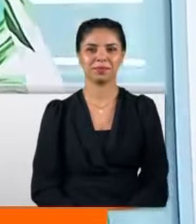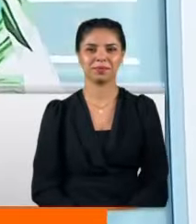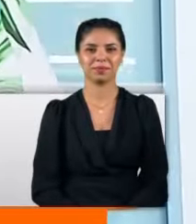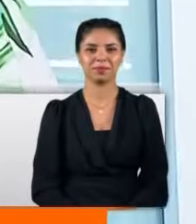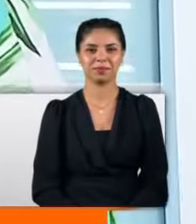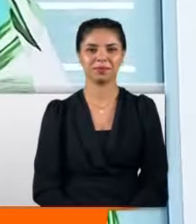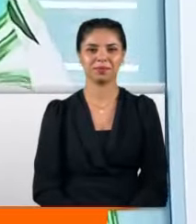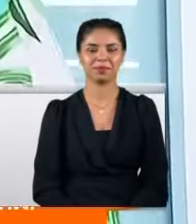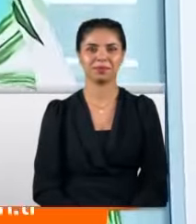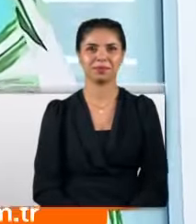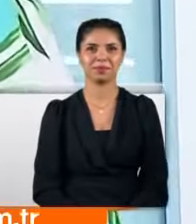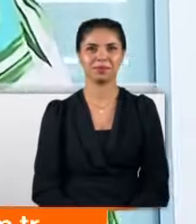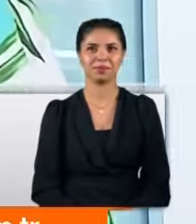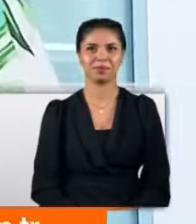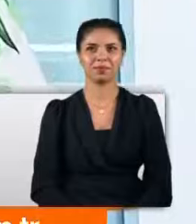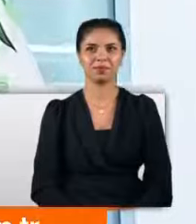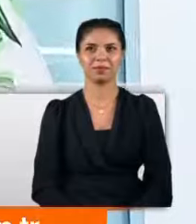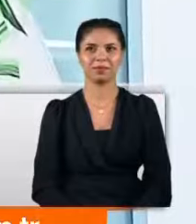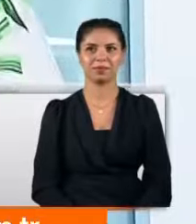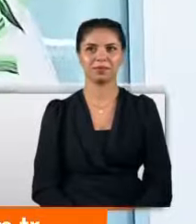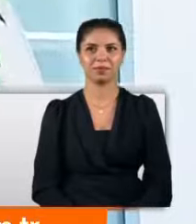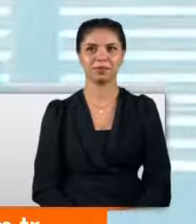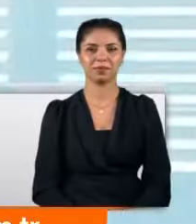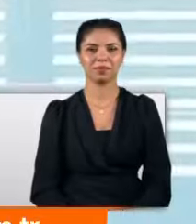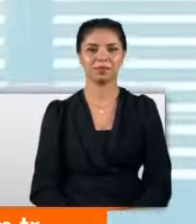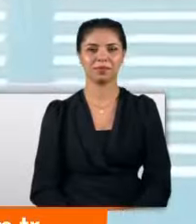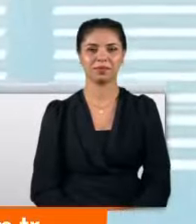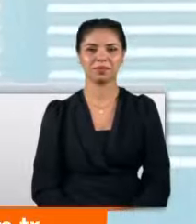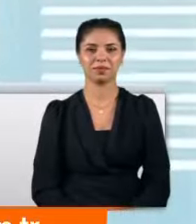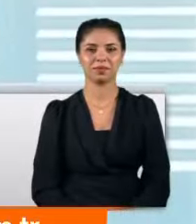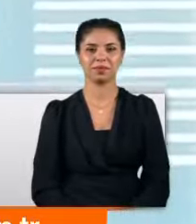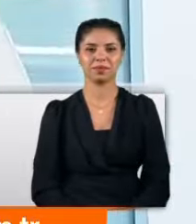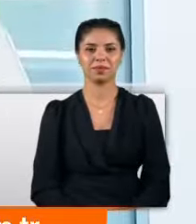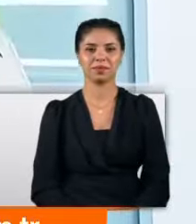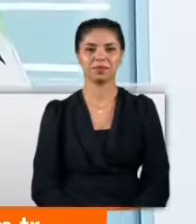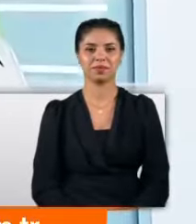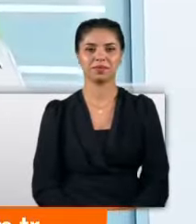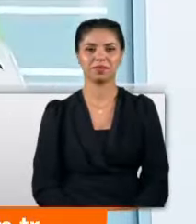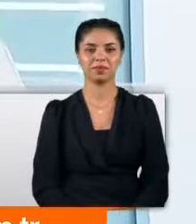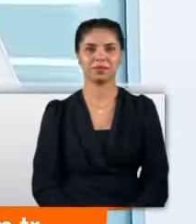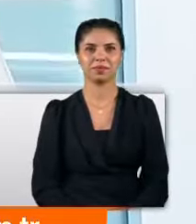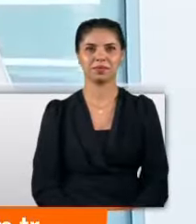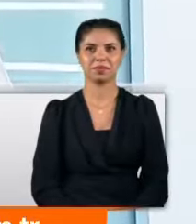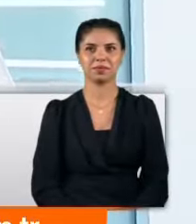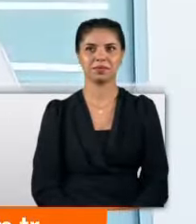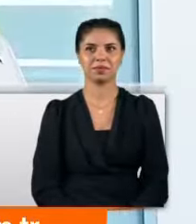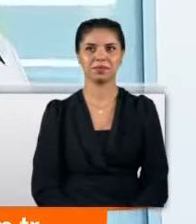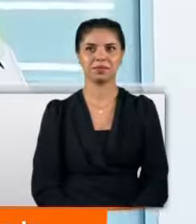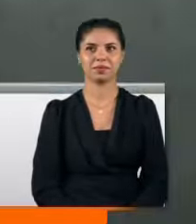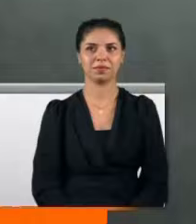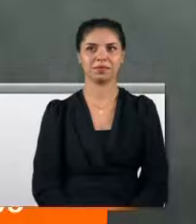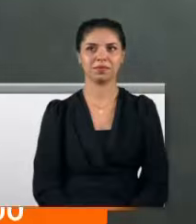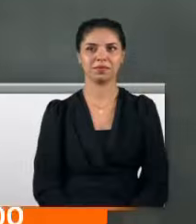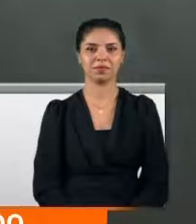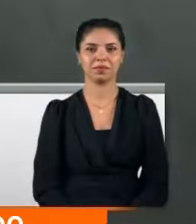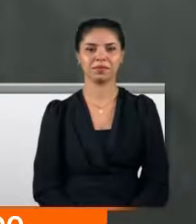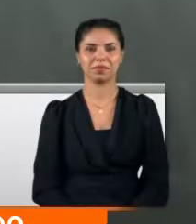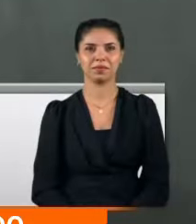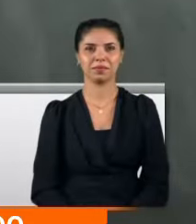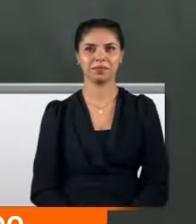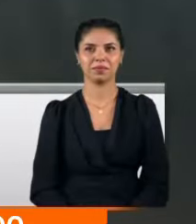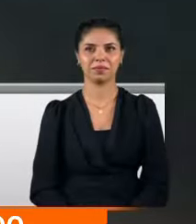Ayrıldıktan 20 gün sonra bizim boşanma ilanımız düştü. O gün evlendiler. Yediğim kazığı o gün anladım. Tabii bu bende ciddi bir etki yarattı.